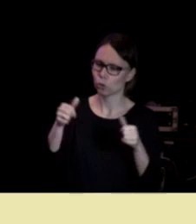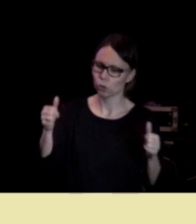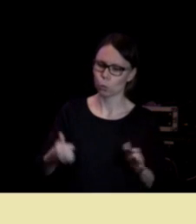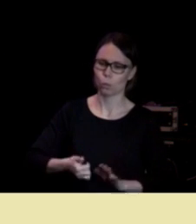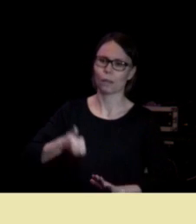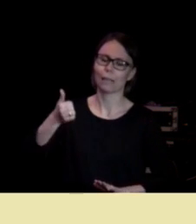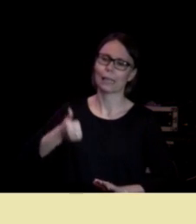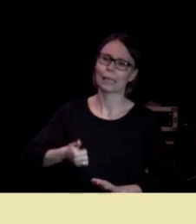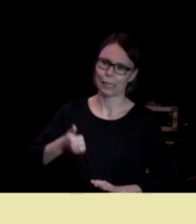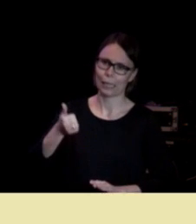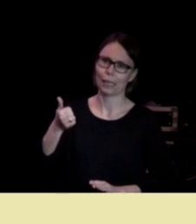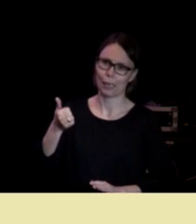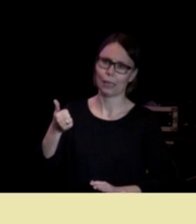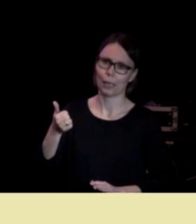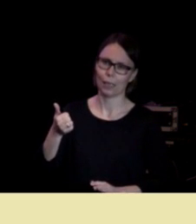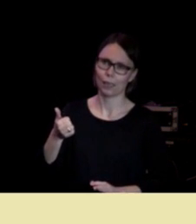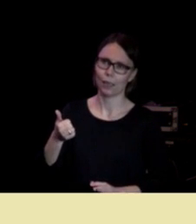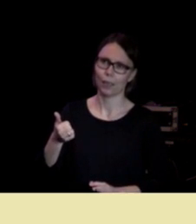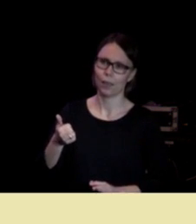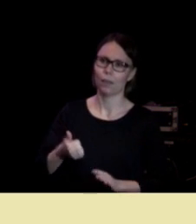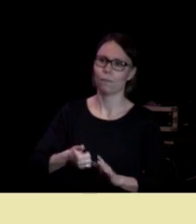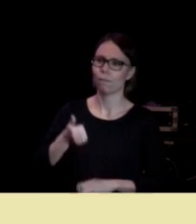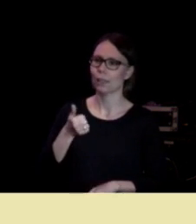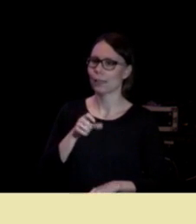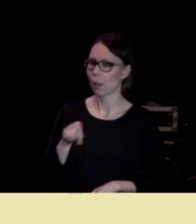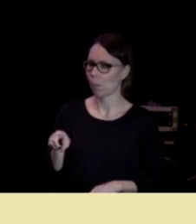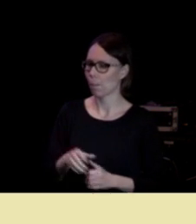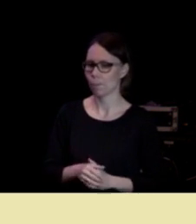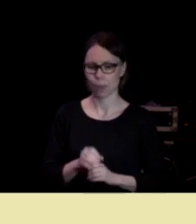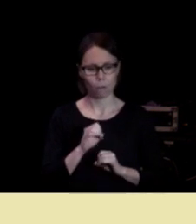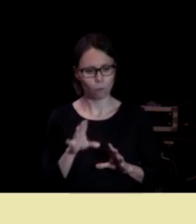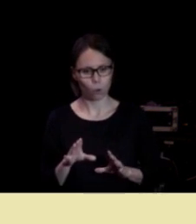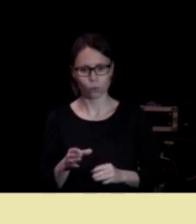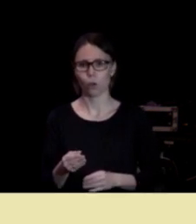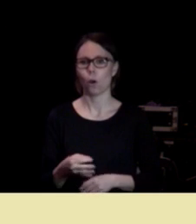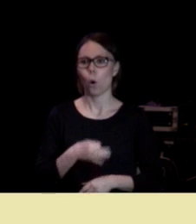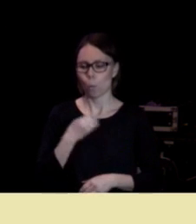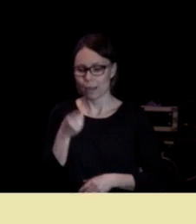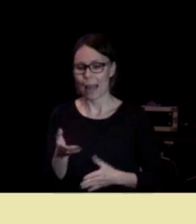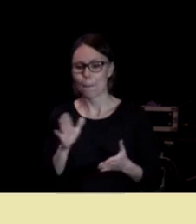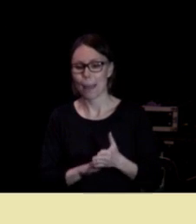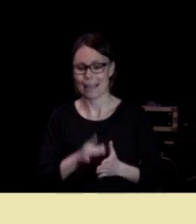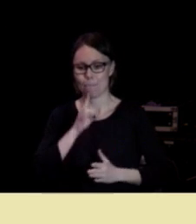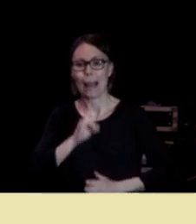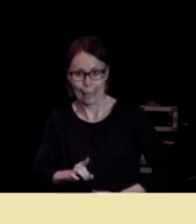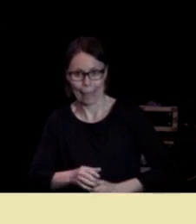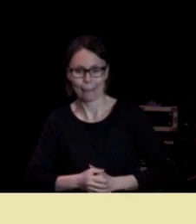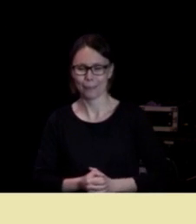viktig, et veldig stort og viktig felt for oss. Jeg håper det står i meldingen.